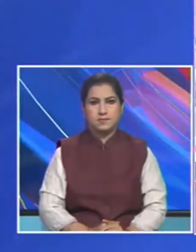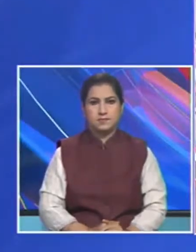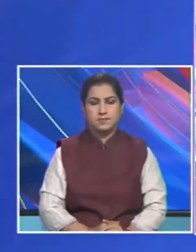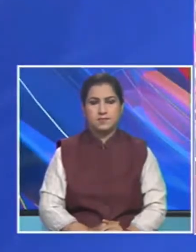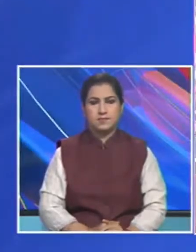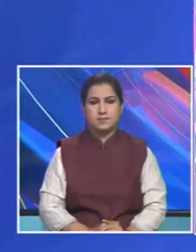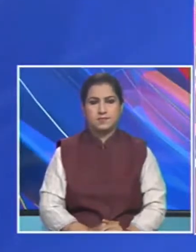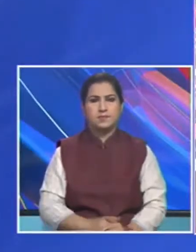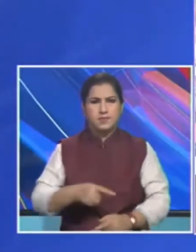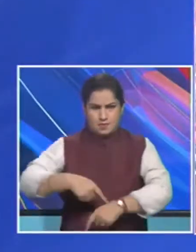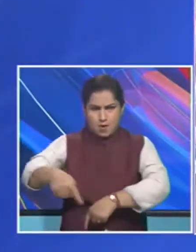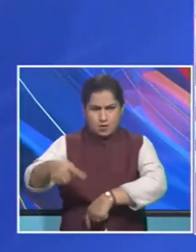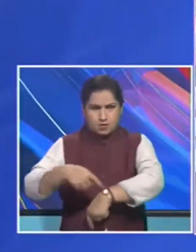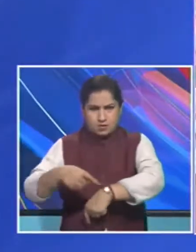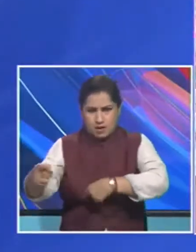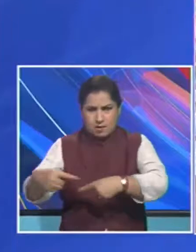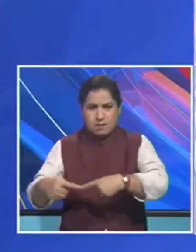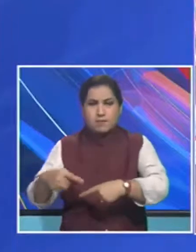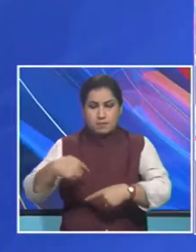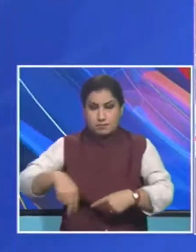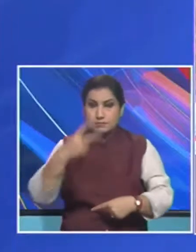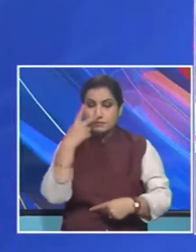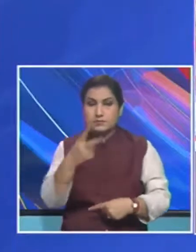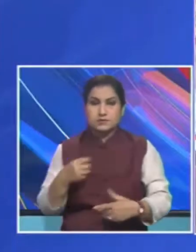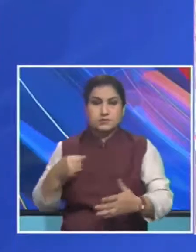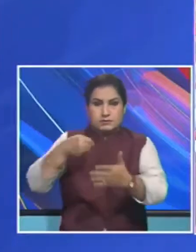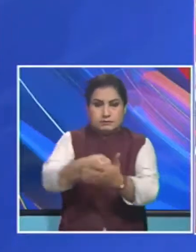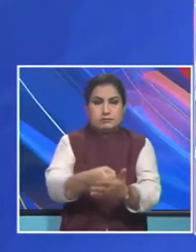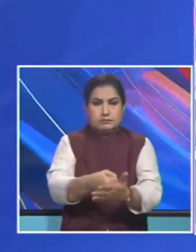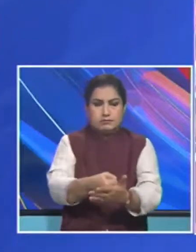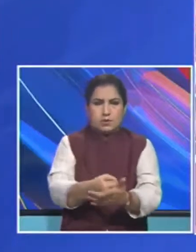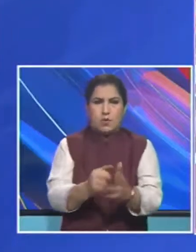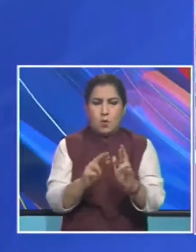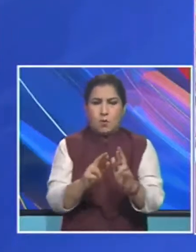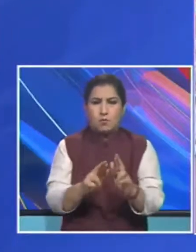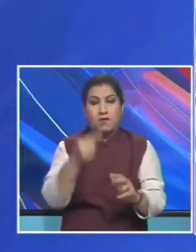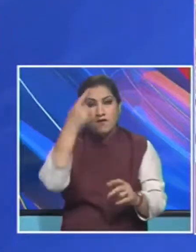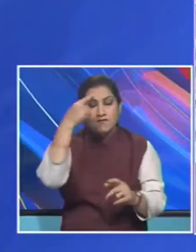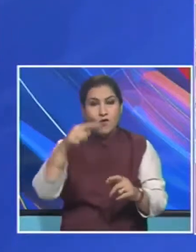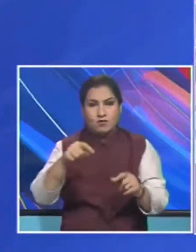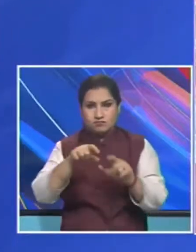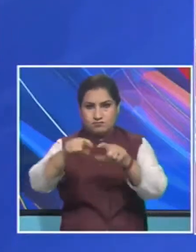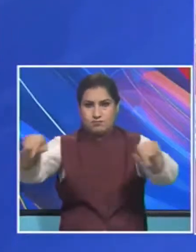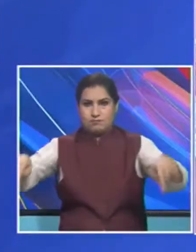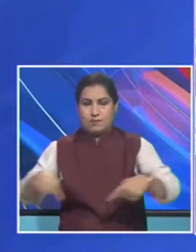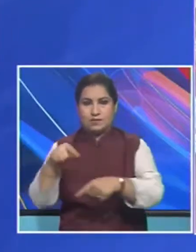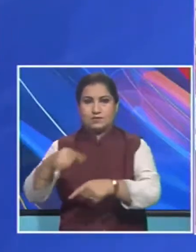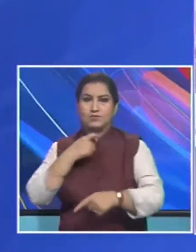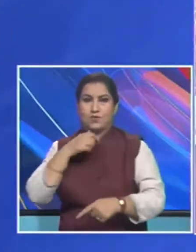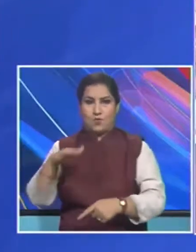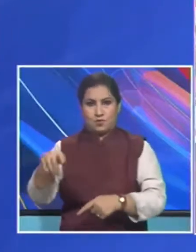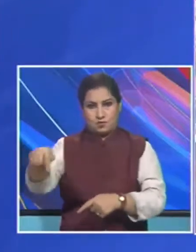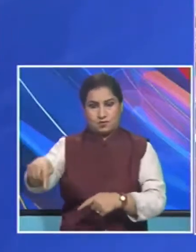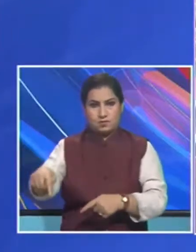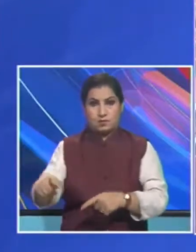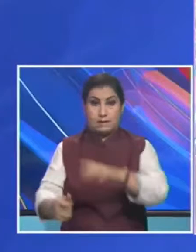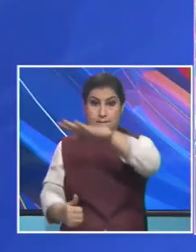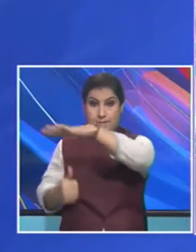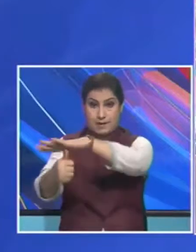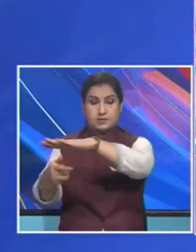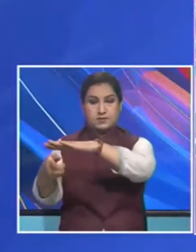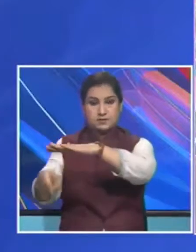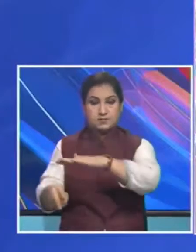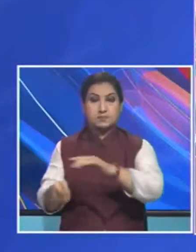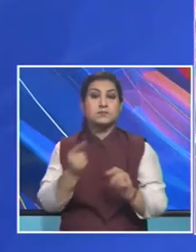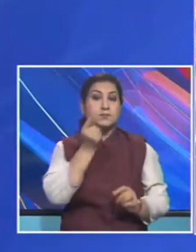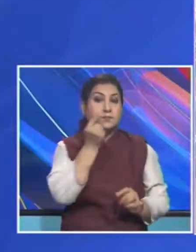In a short while from now, we shall see the arrival here at the forecourt of the President,